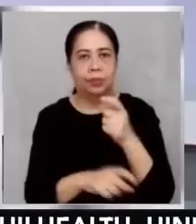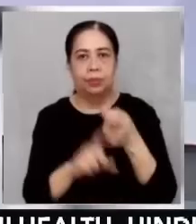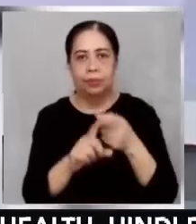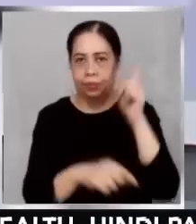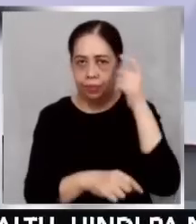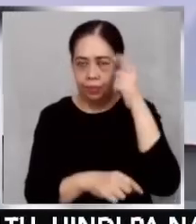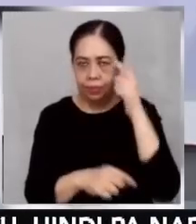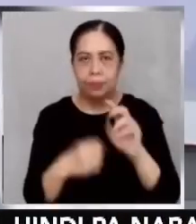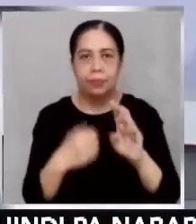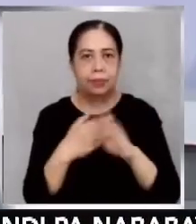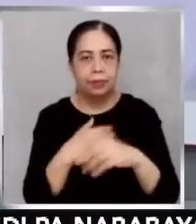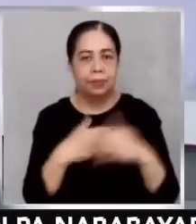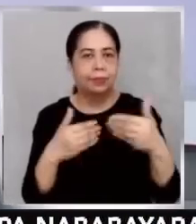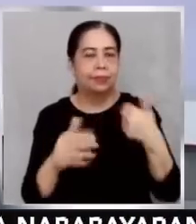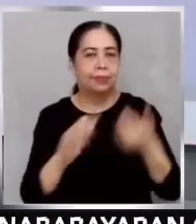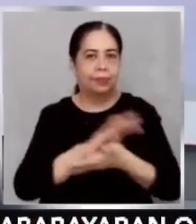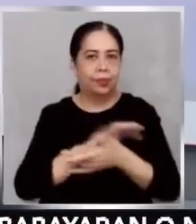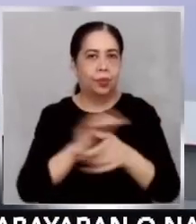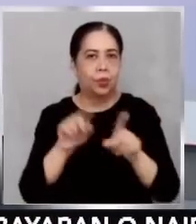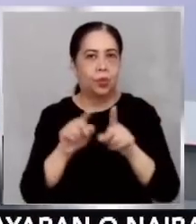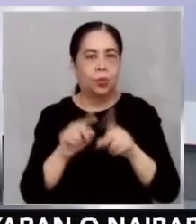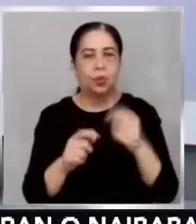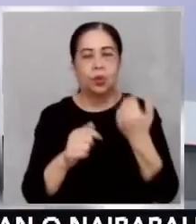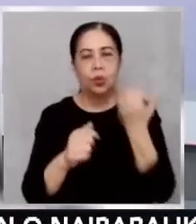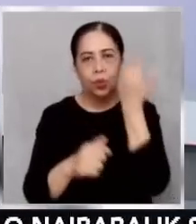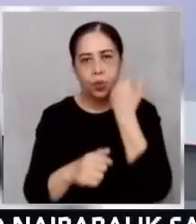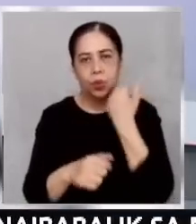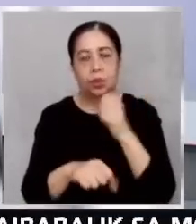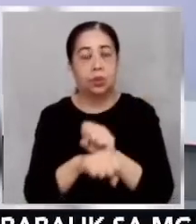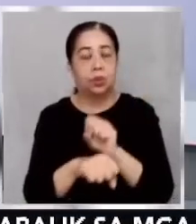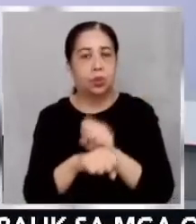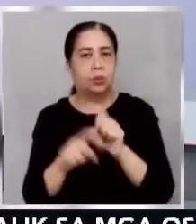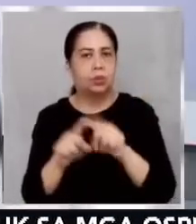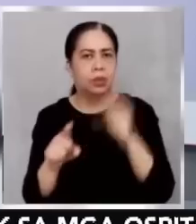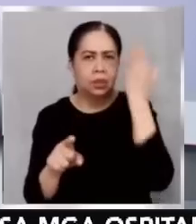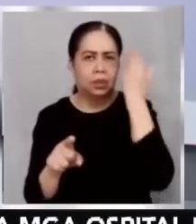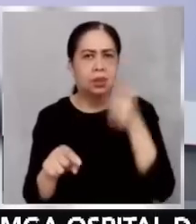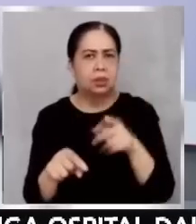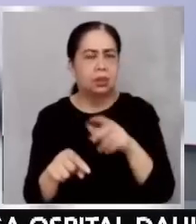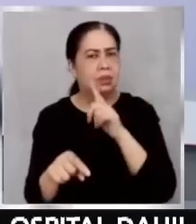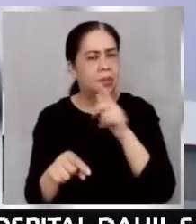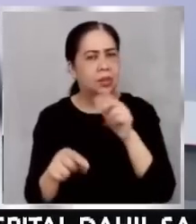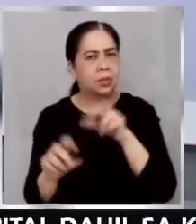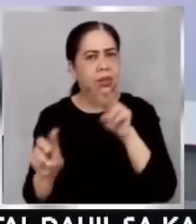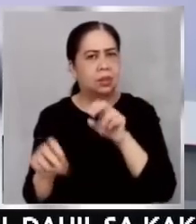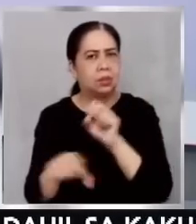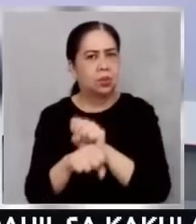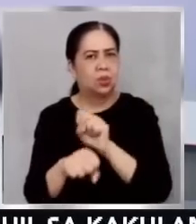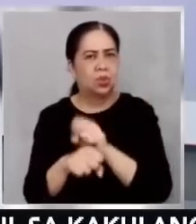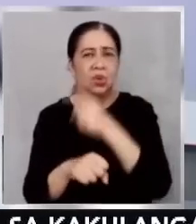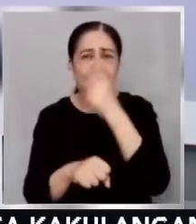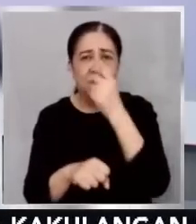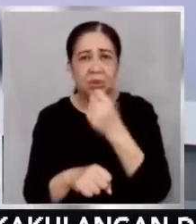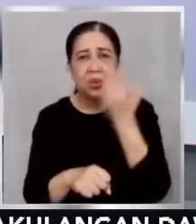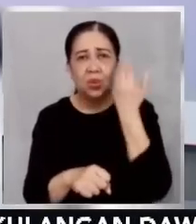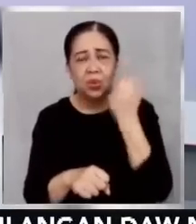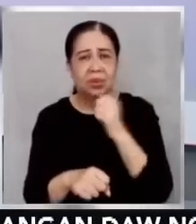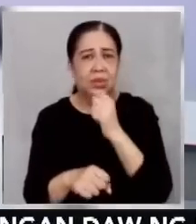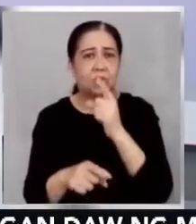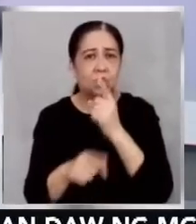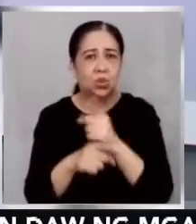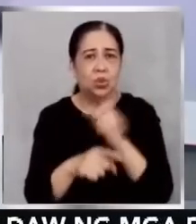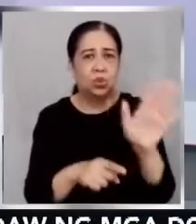Balik pre-pandemic din ang underemployment, pero tingin ng iba, hindi sila dapat ituring na employed dahil walang kasiguruhan ang